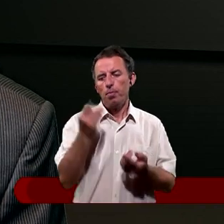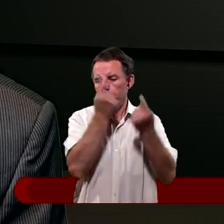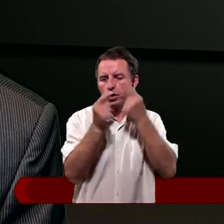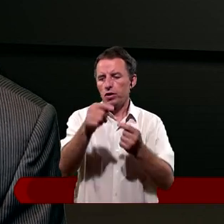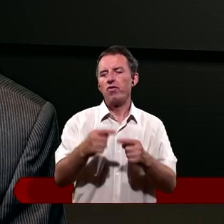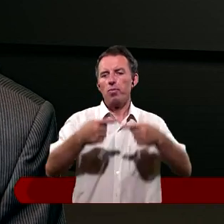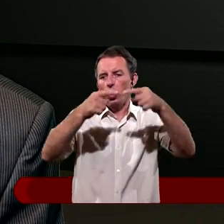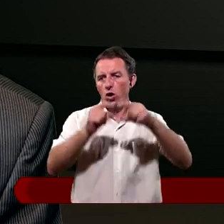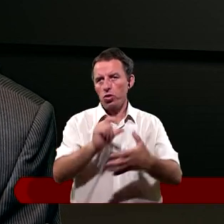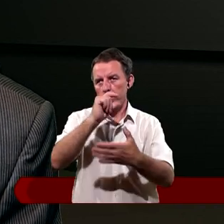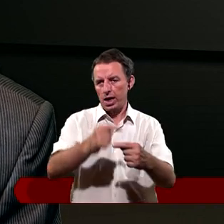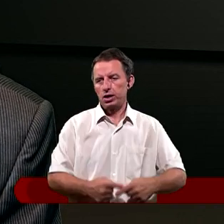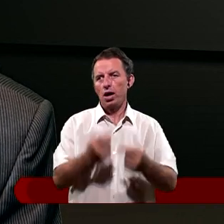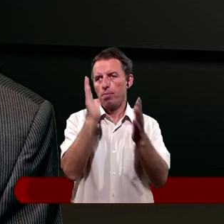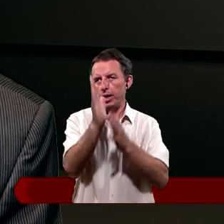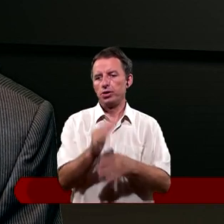Myślę, że w tym kontekście to będzie